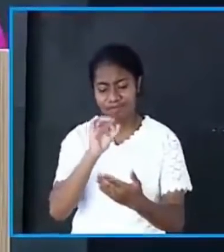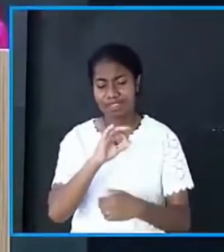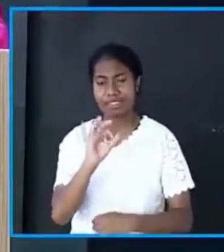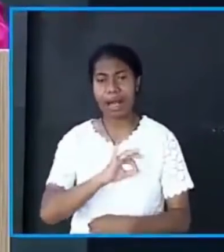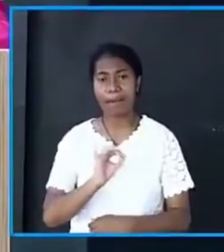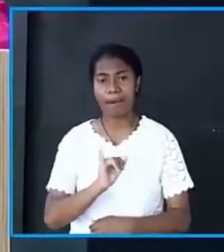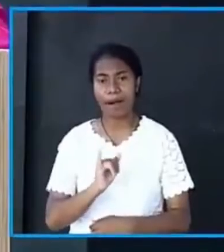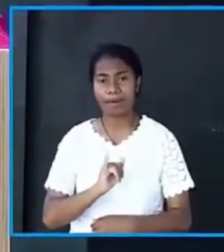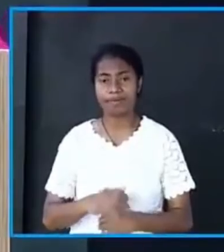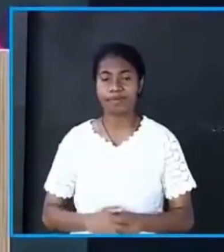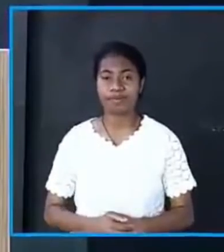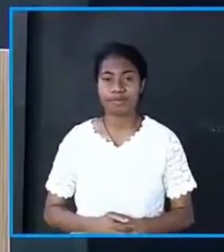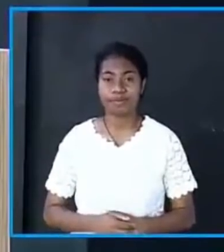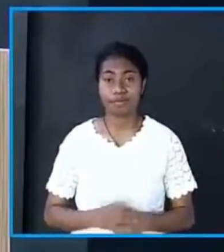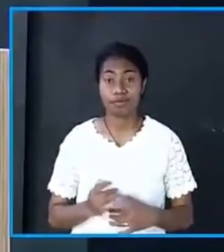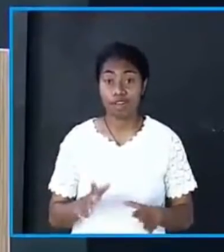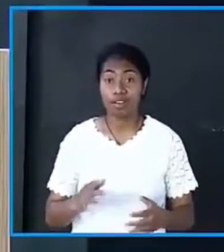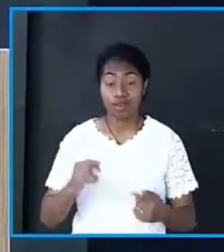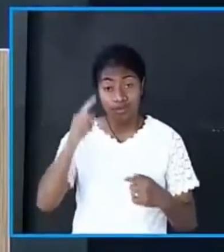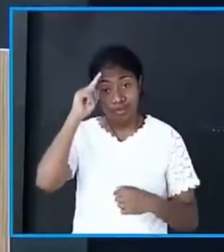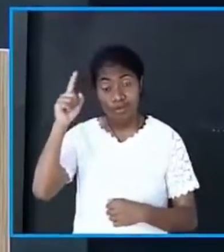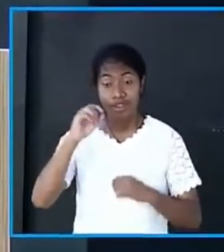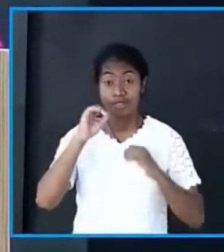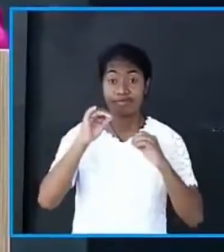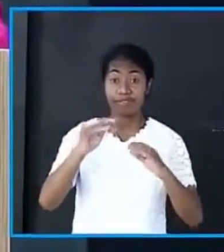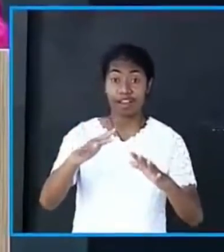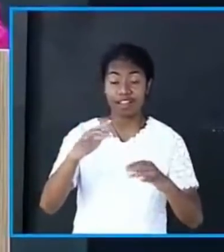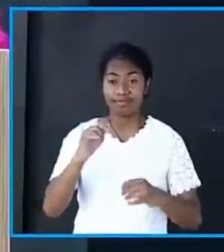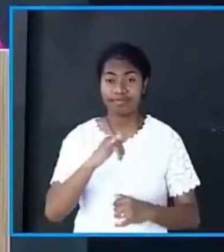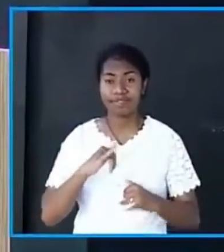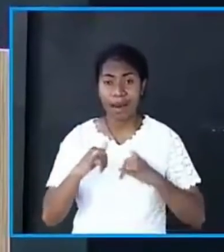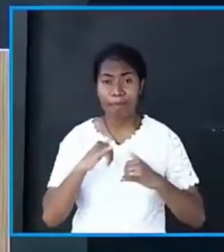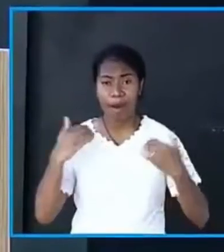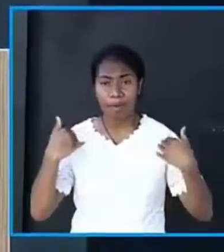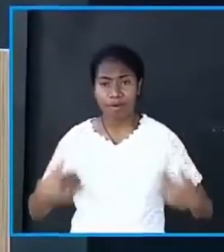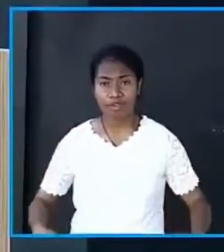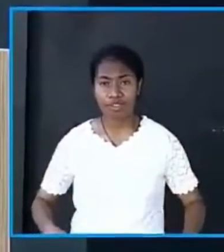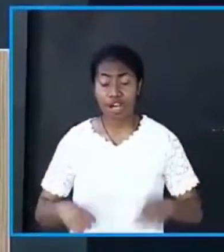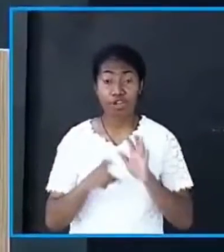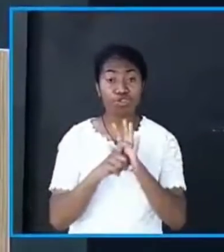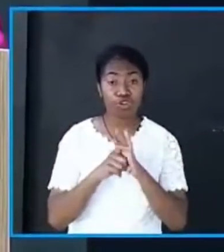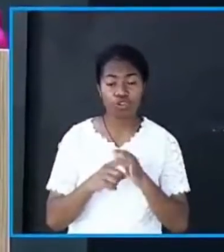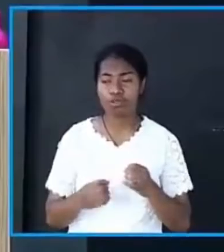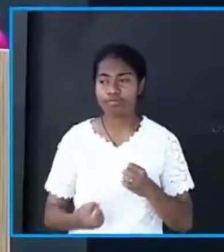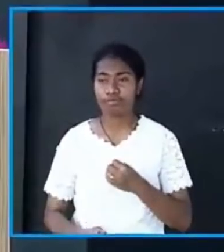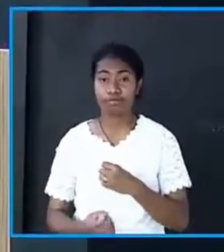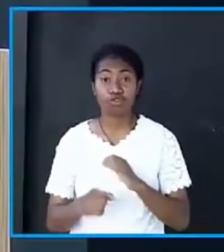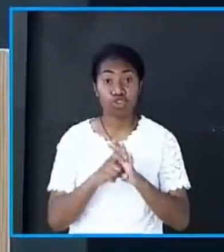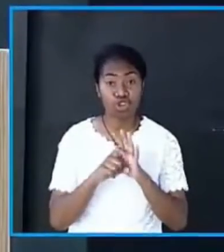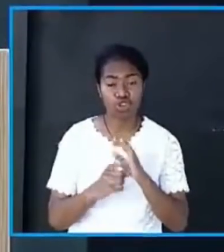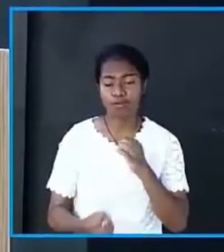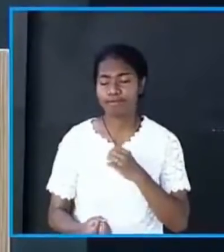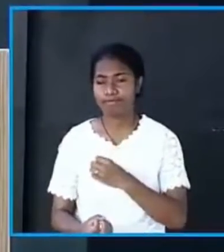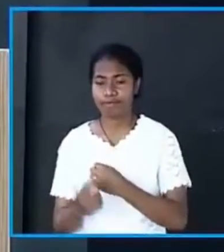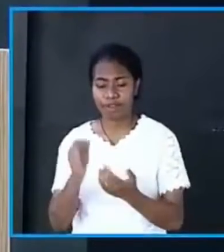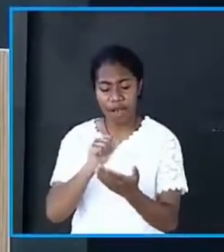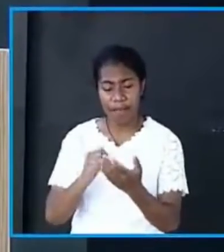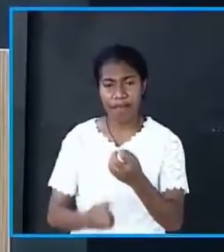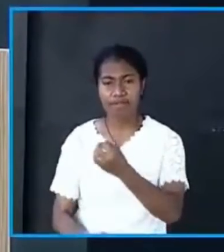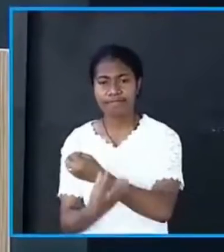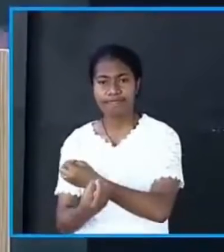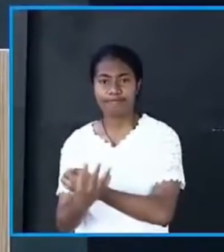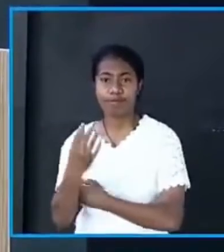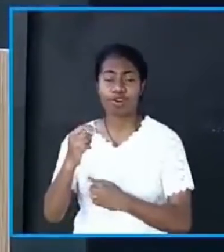menciptakan kodok dengan gambar dan rupanya lalu Tuhan menciptakan pohon pisang menurut gambar dan rupanya tidak